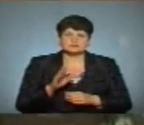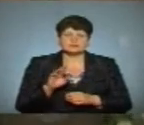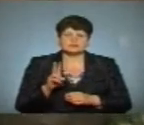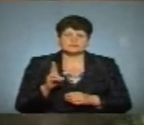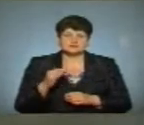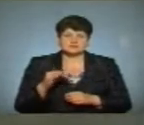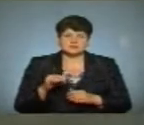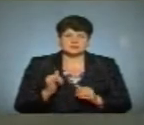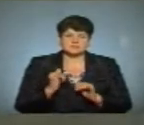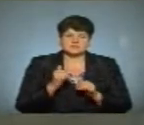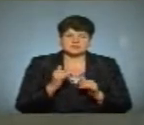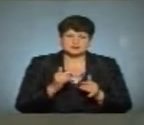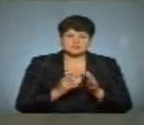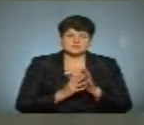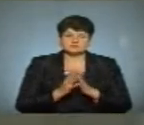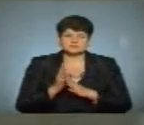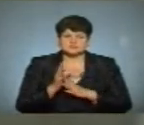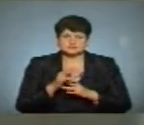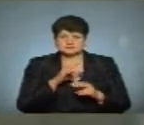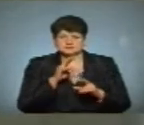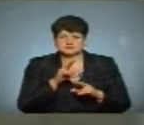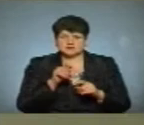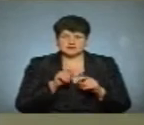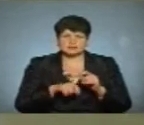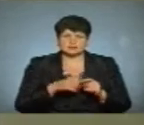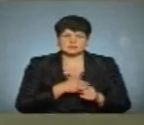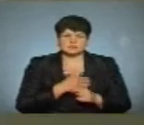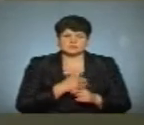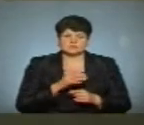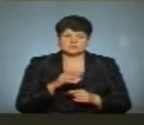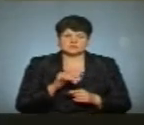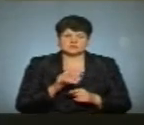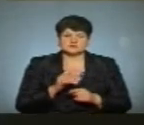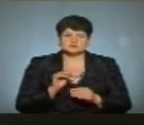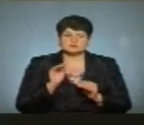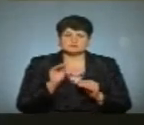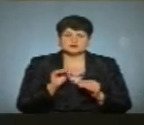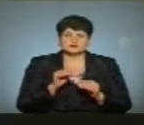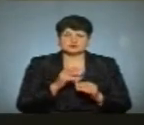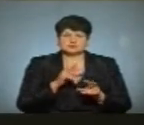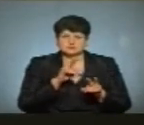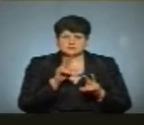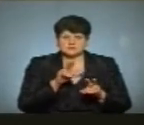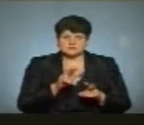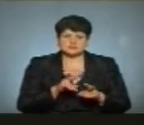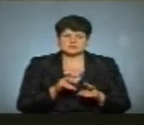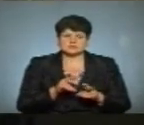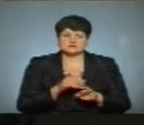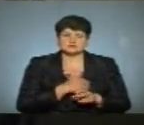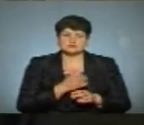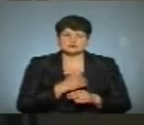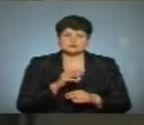підливає рослини та стежить за температурою у теплицях. Чіпляю градусник, щоб слідкувати за температурою в